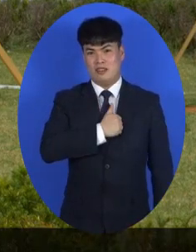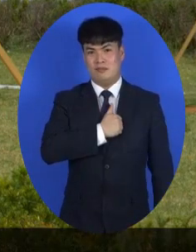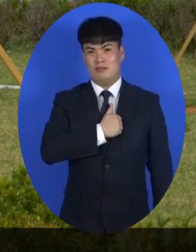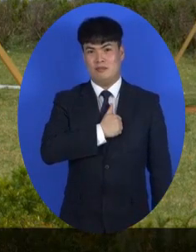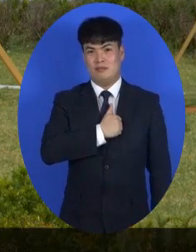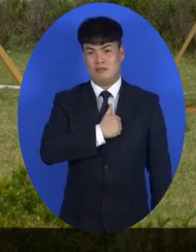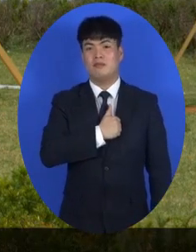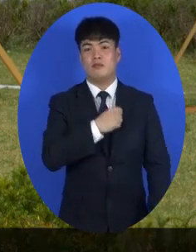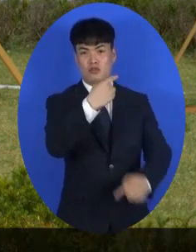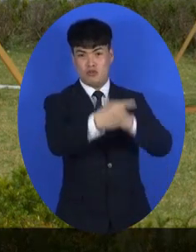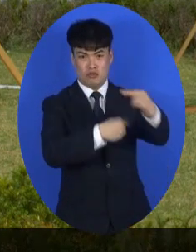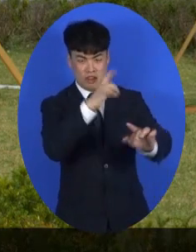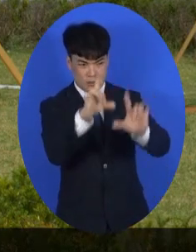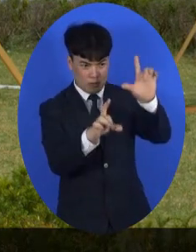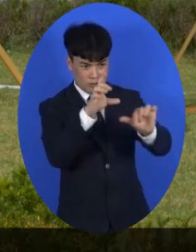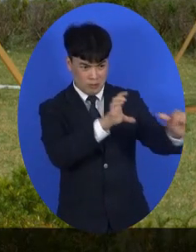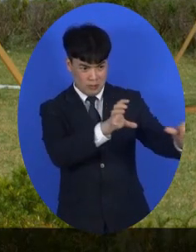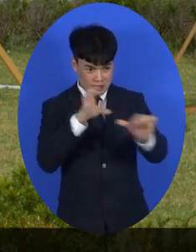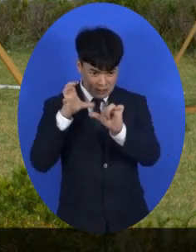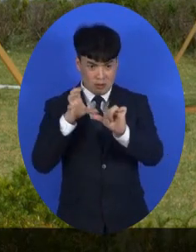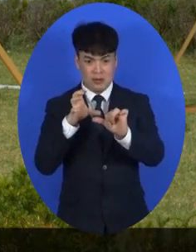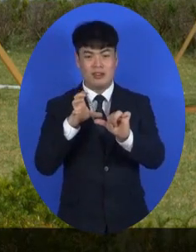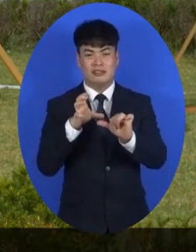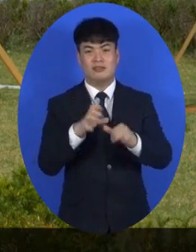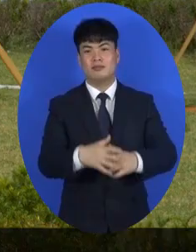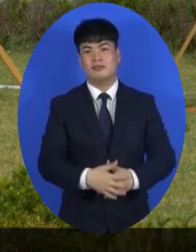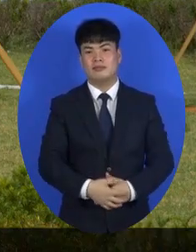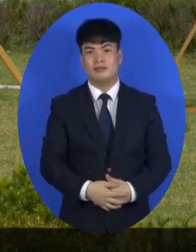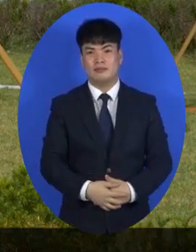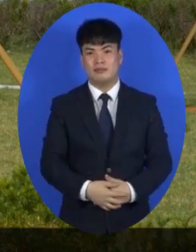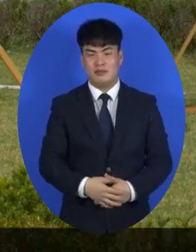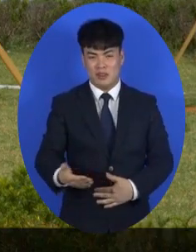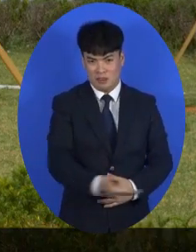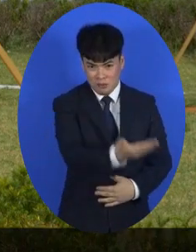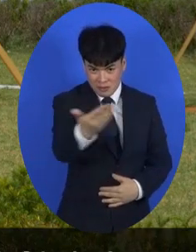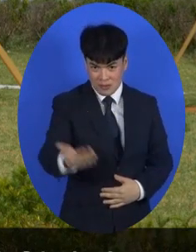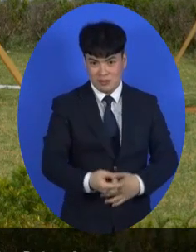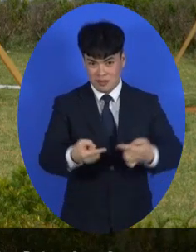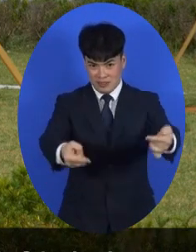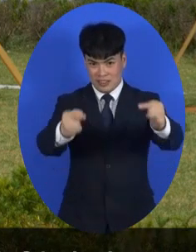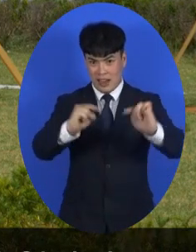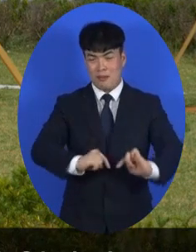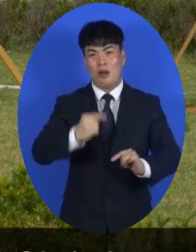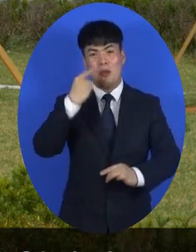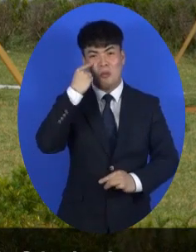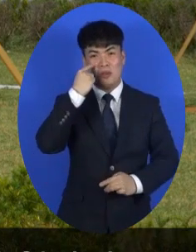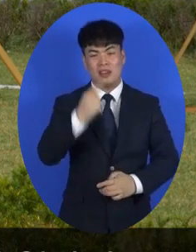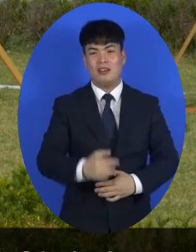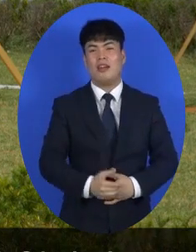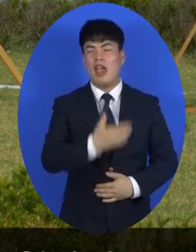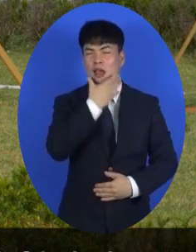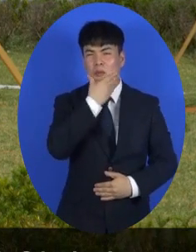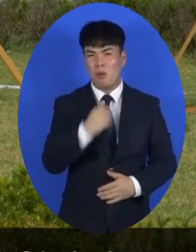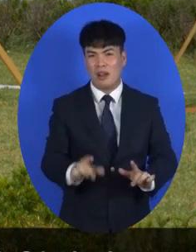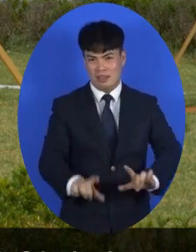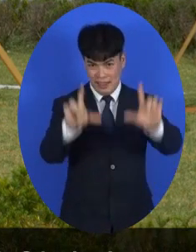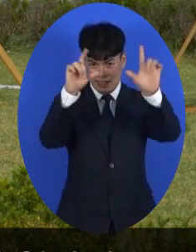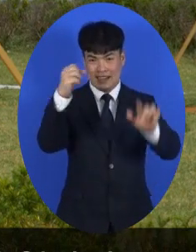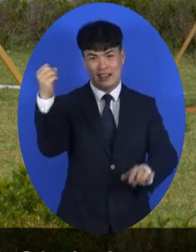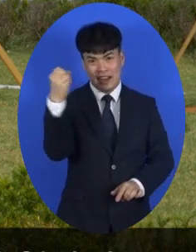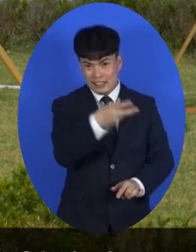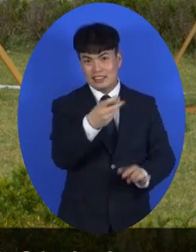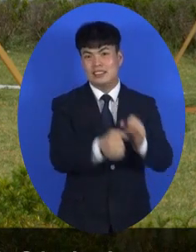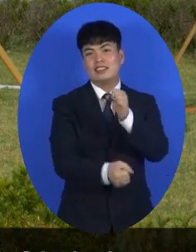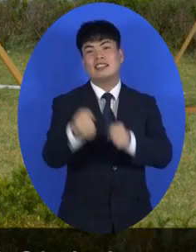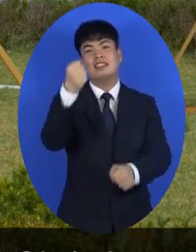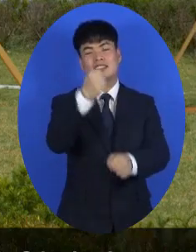만들어졌는데요. 여러분들도 뜻깊은 캠페인에 동참해보시는 건 어떨까요? 행복한 일상을 다시 맞이할 수 있다는